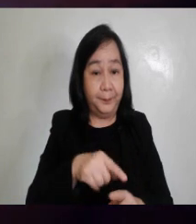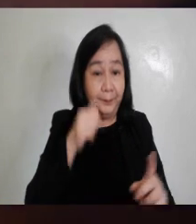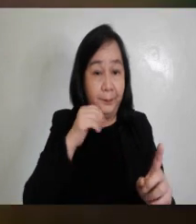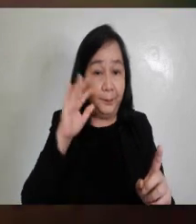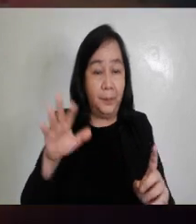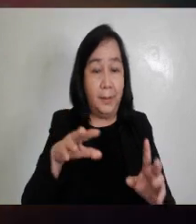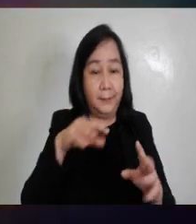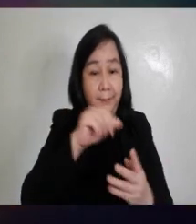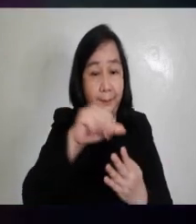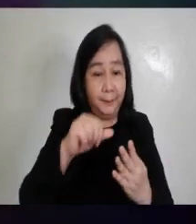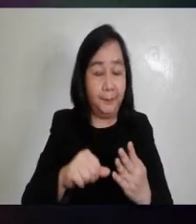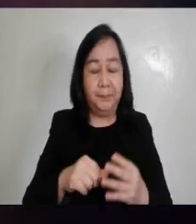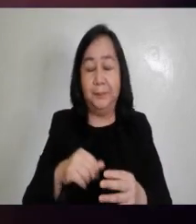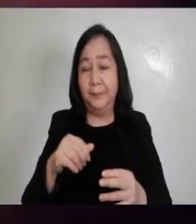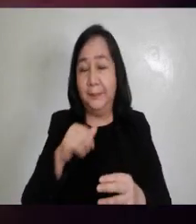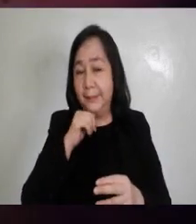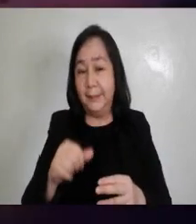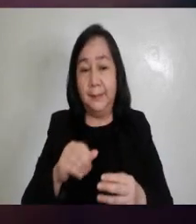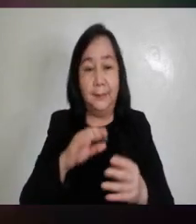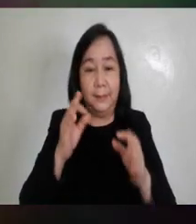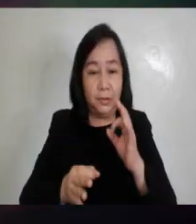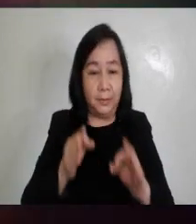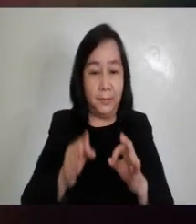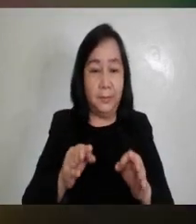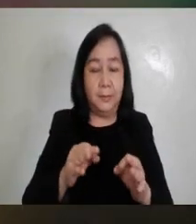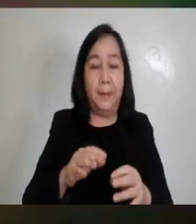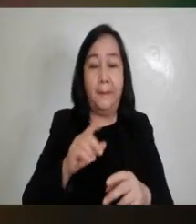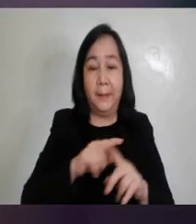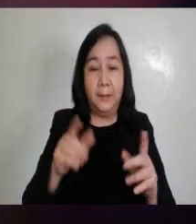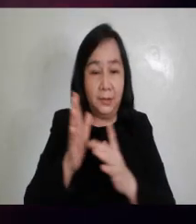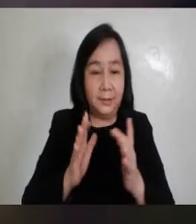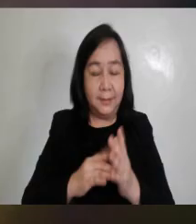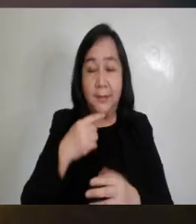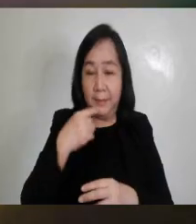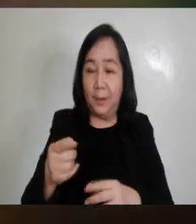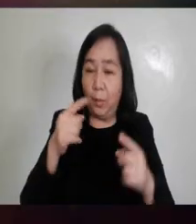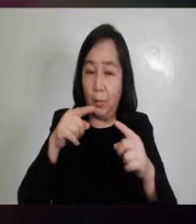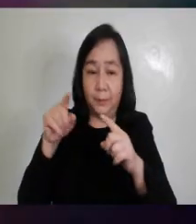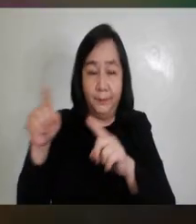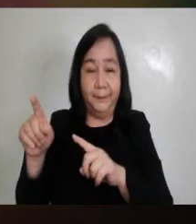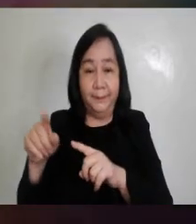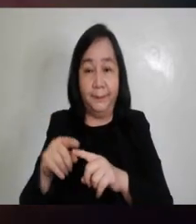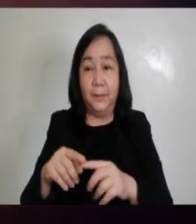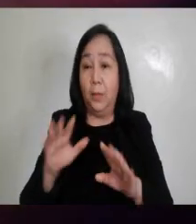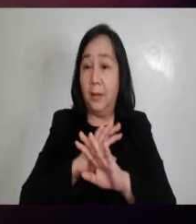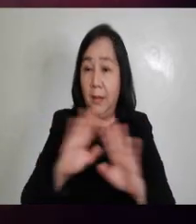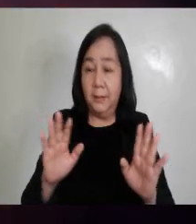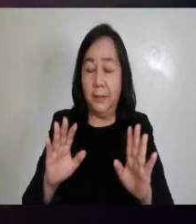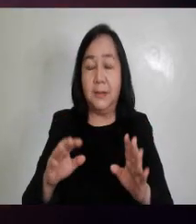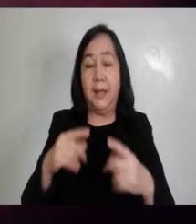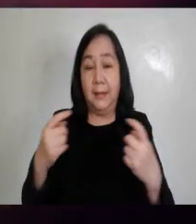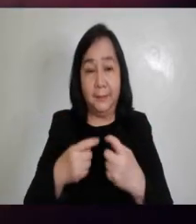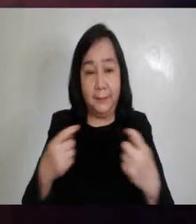pangangalo niya. Sa halip na hatulan siya, pinatawad siya ni Jesus at sinabihang, "Humayo ka at huwag